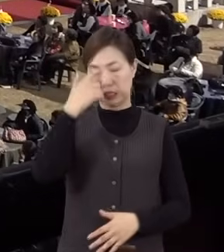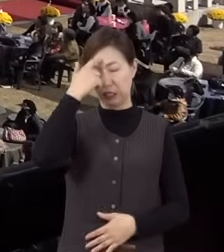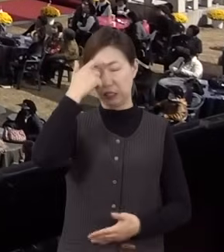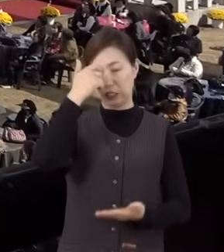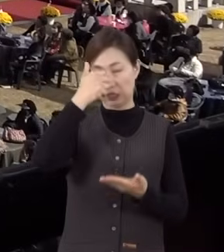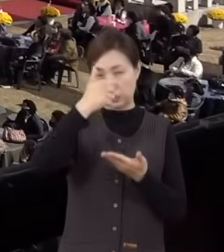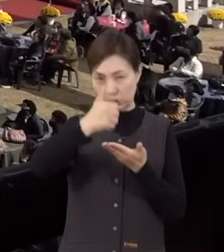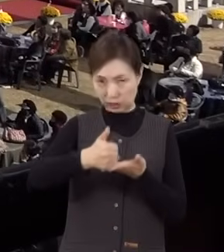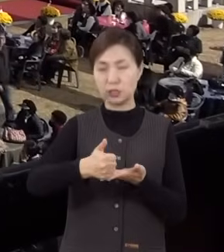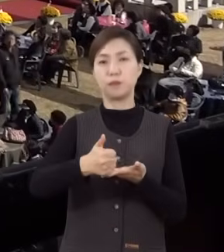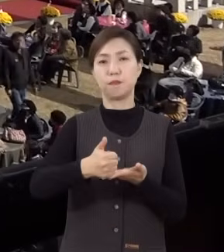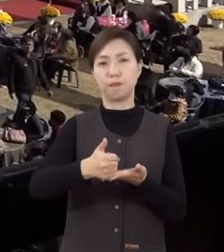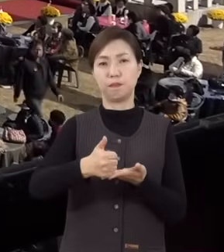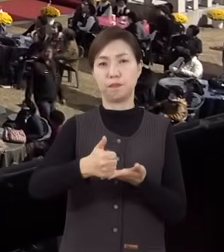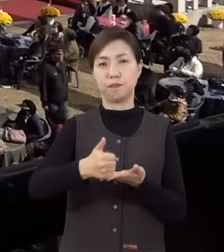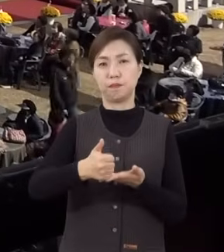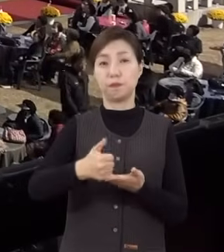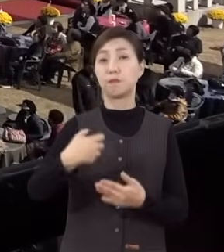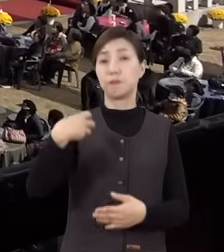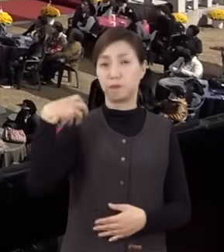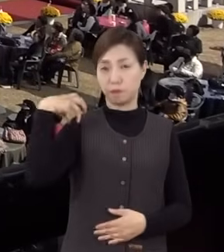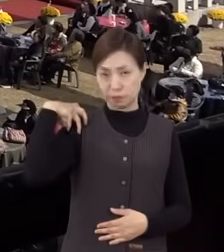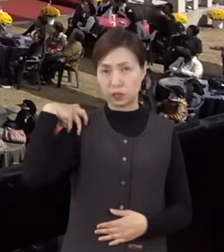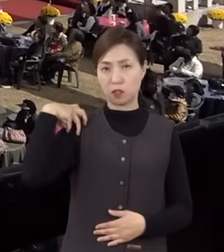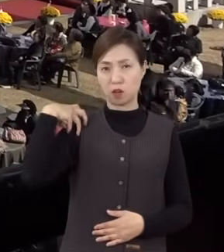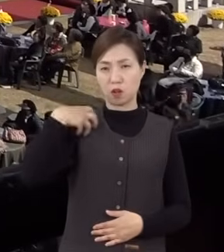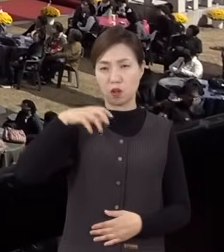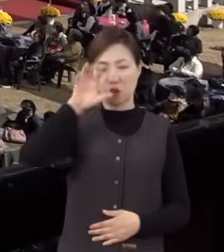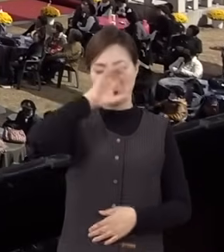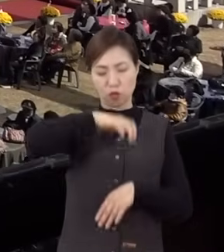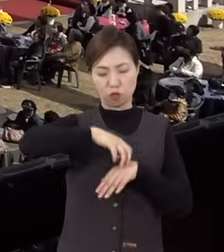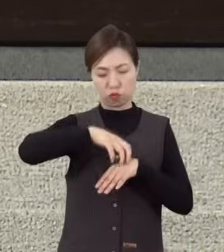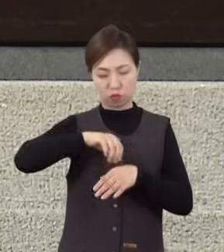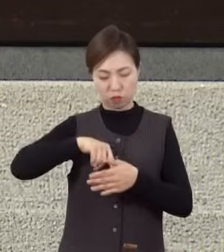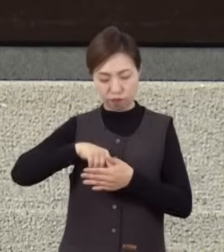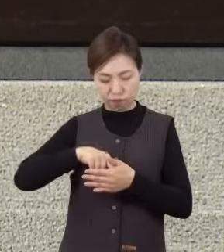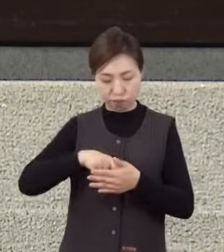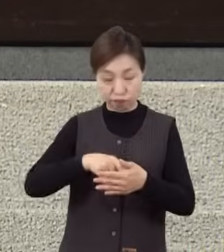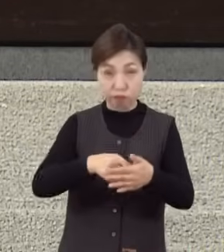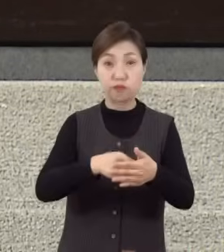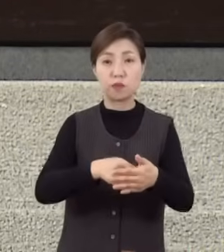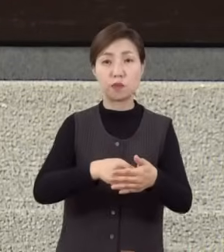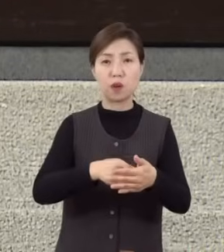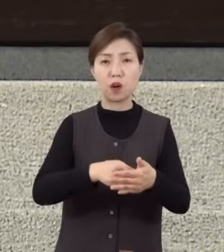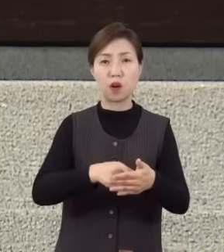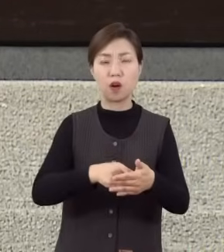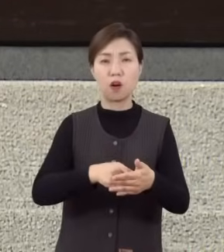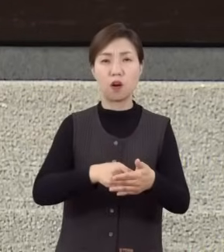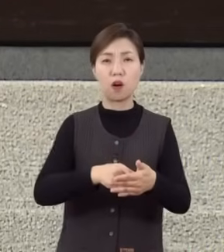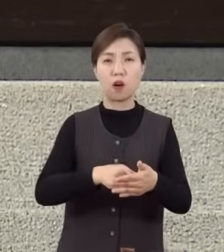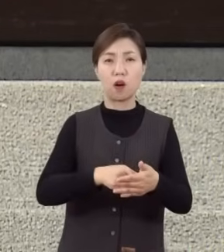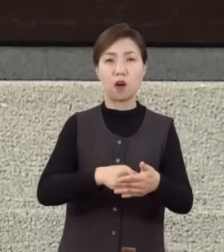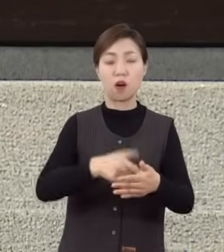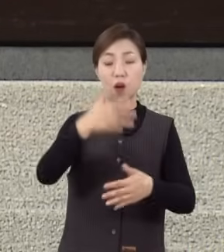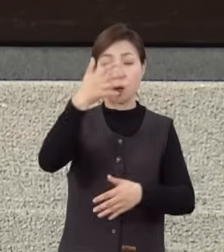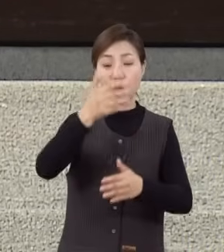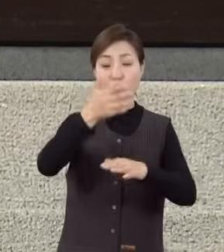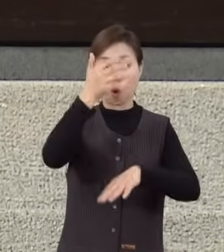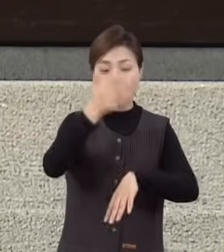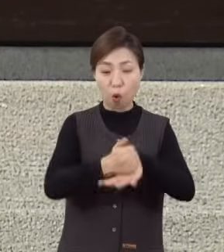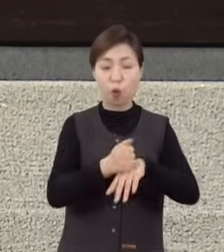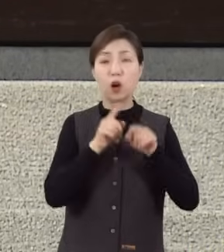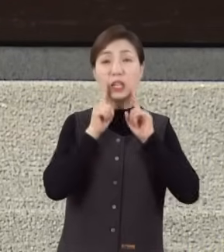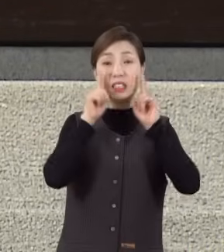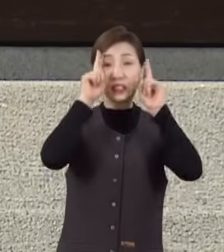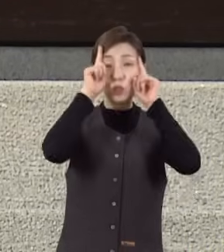머리 깎고 출가해서 스님이 되어 돌을 닦는다면 어디에 떨어진 걸 막을